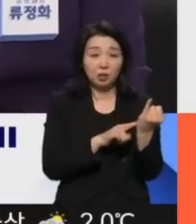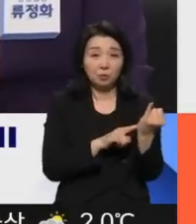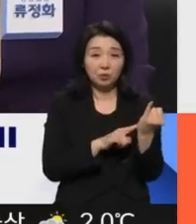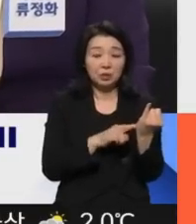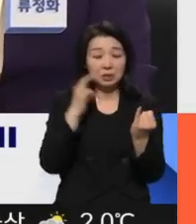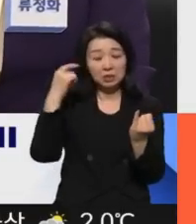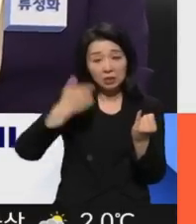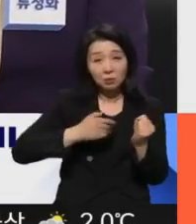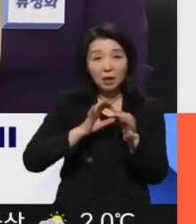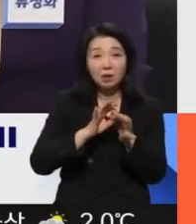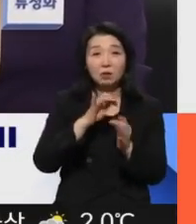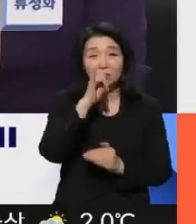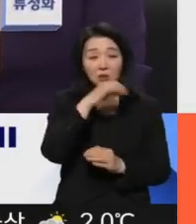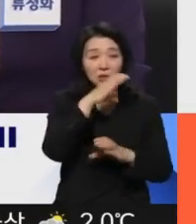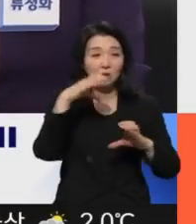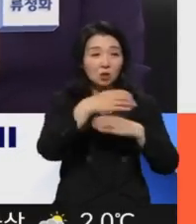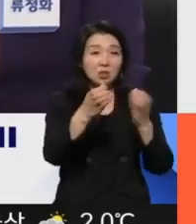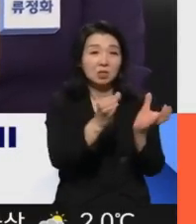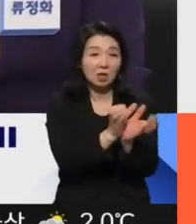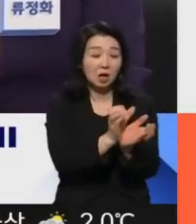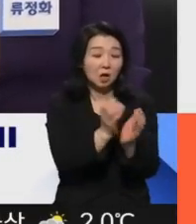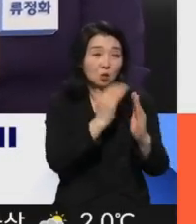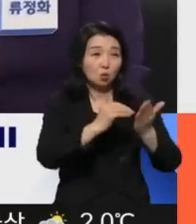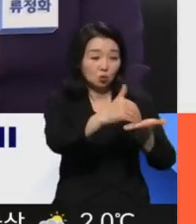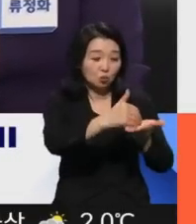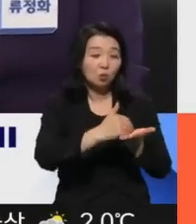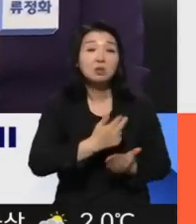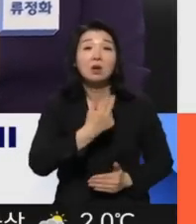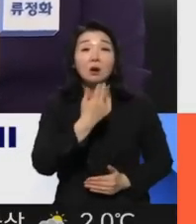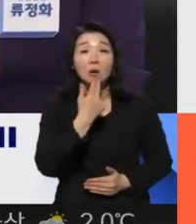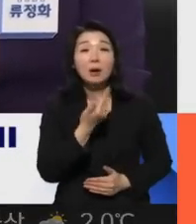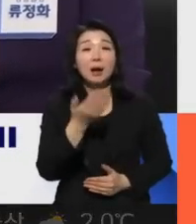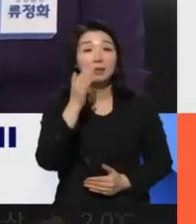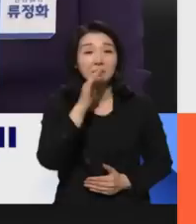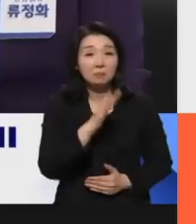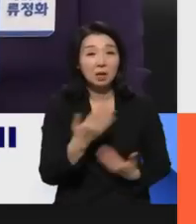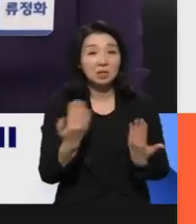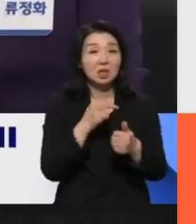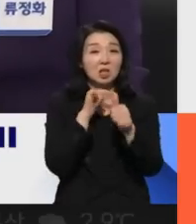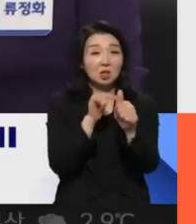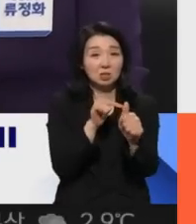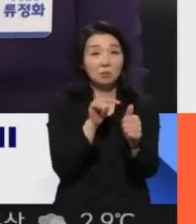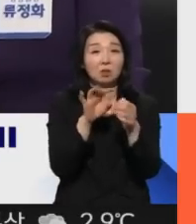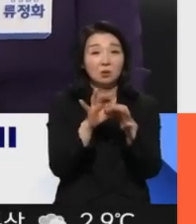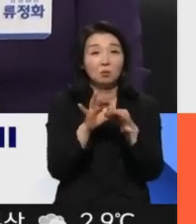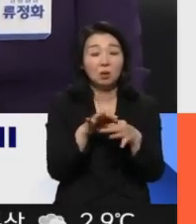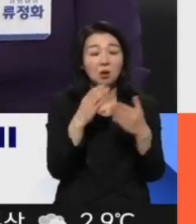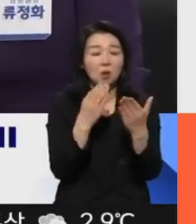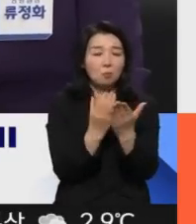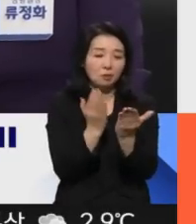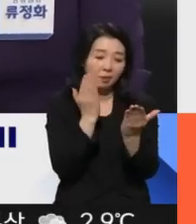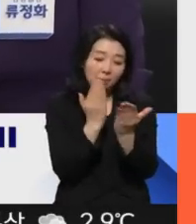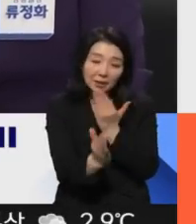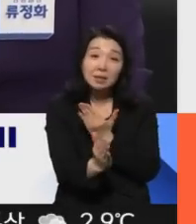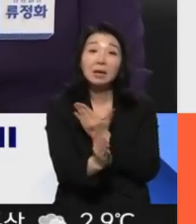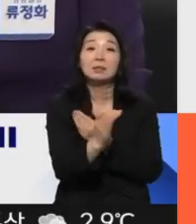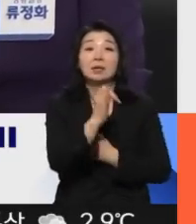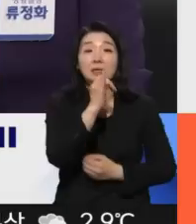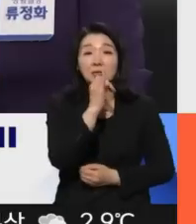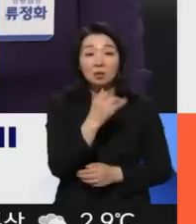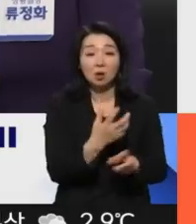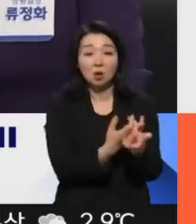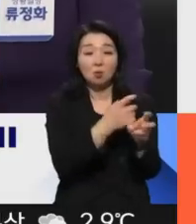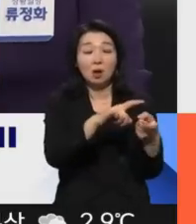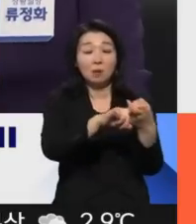질문을 했는데 정의당에서 공식적으로 논의를 요청한 바는 없다. 하지만 업무 개시 명령과 관련해 위헌적 요소가 있고